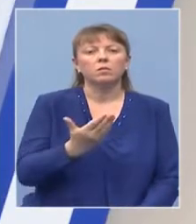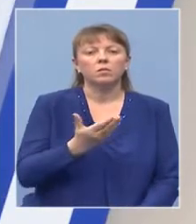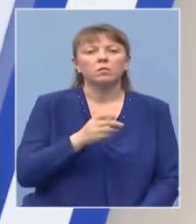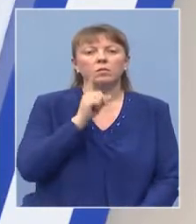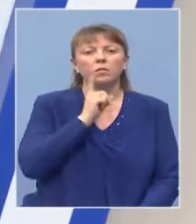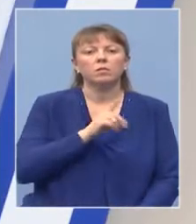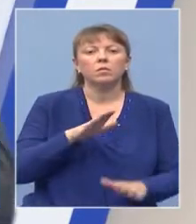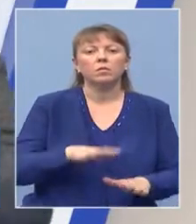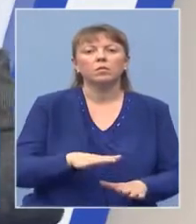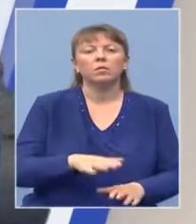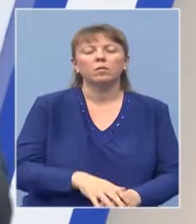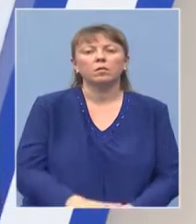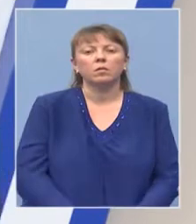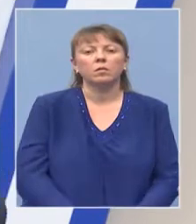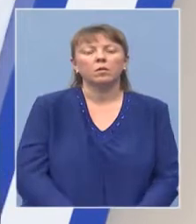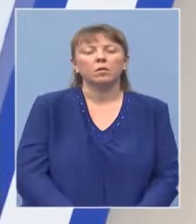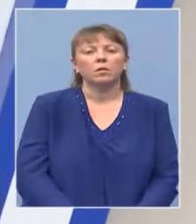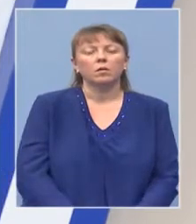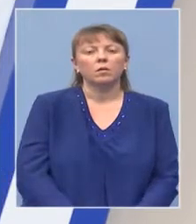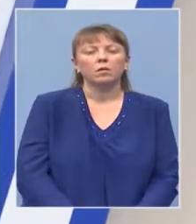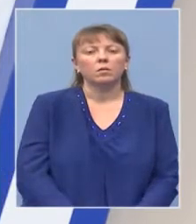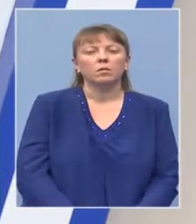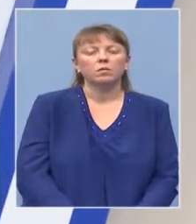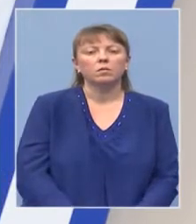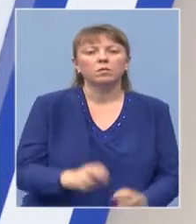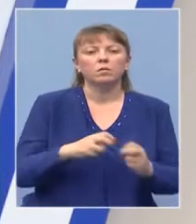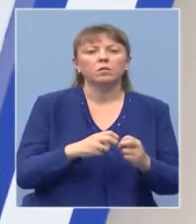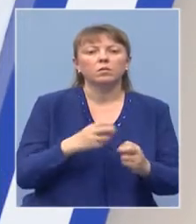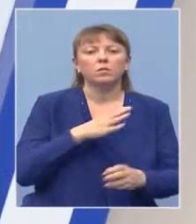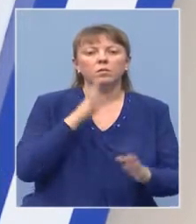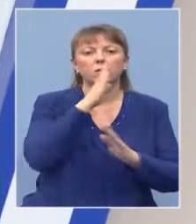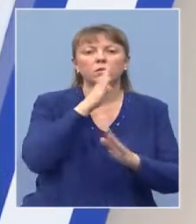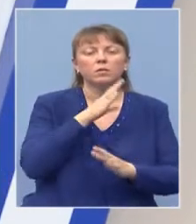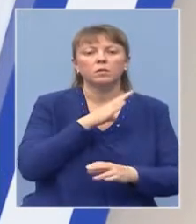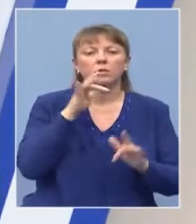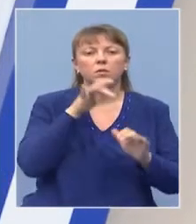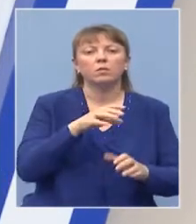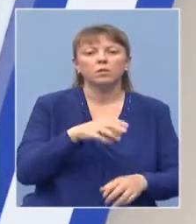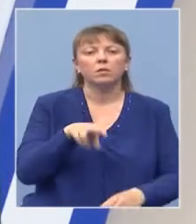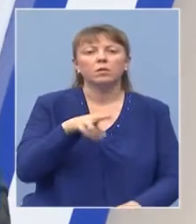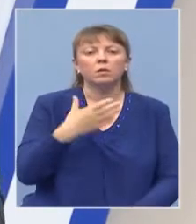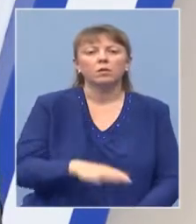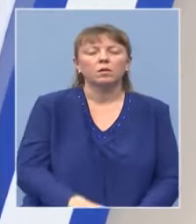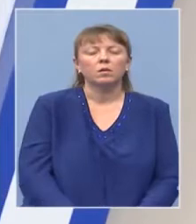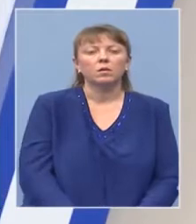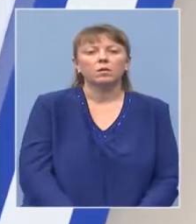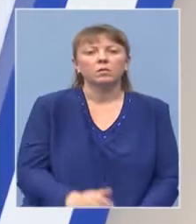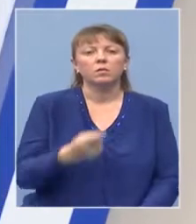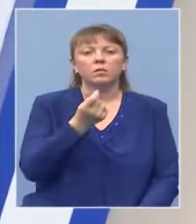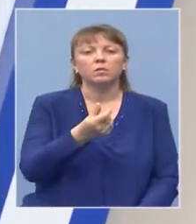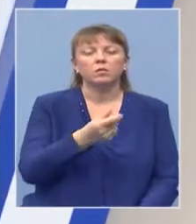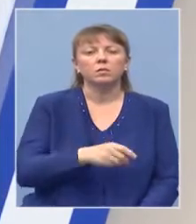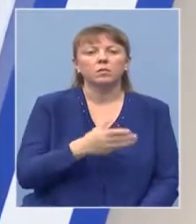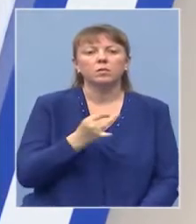созданы условия? Потому что в целом проблема безбарьерной среды, она очень серьезная в городе, потому что действительно очень мало